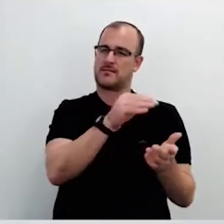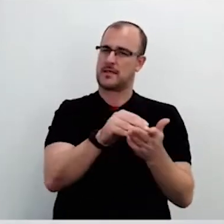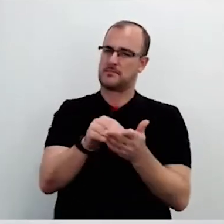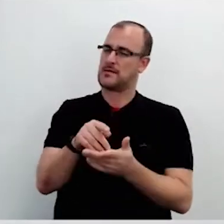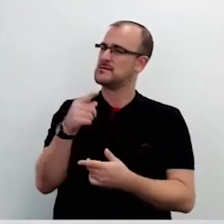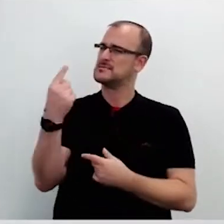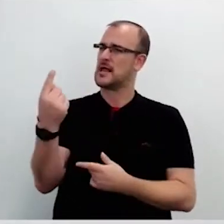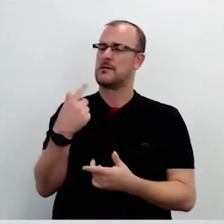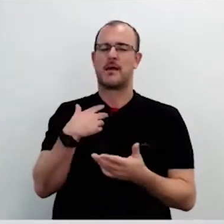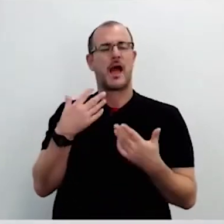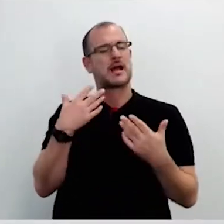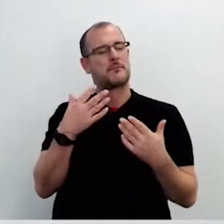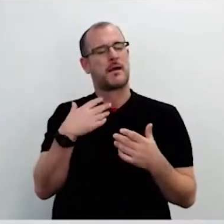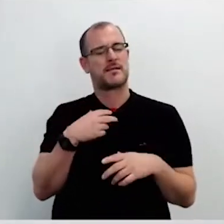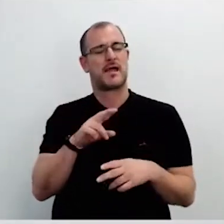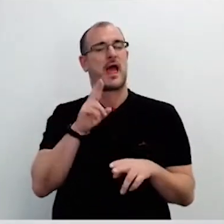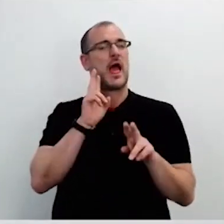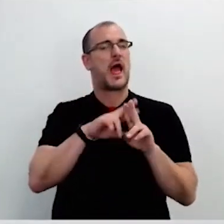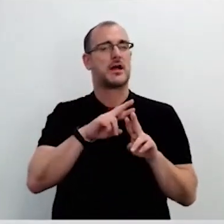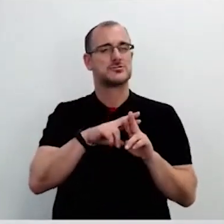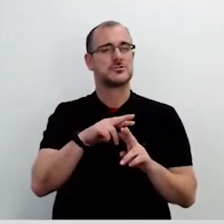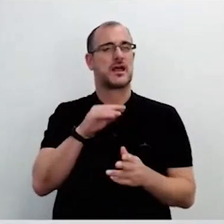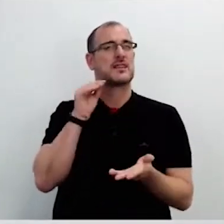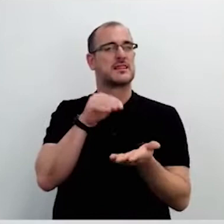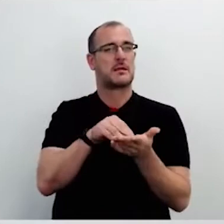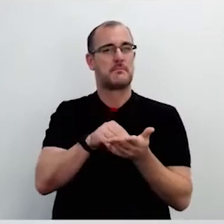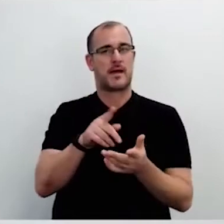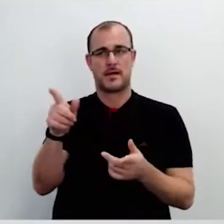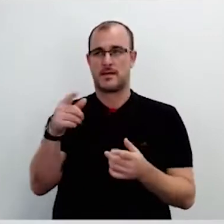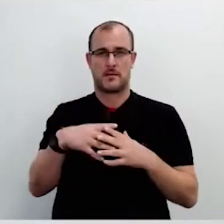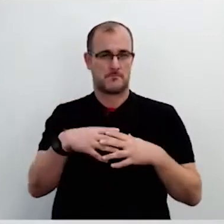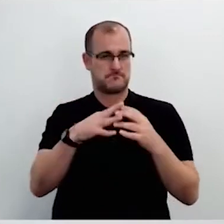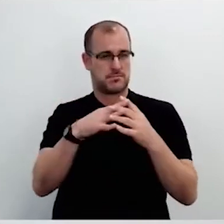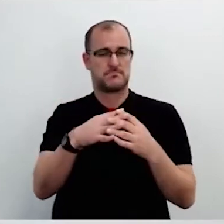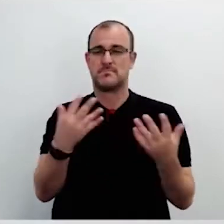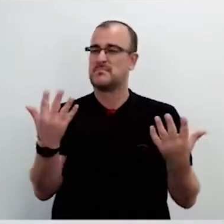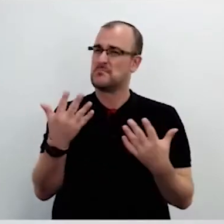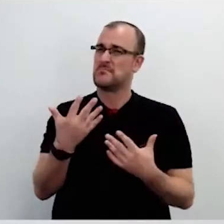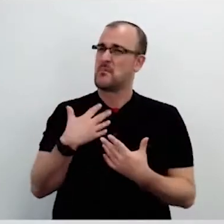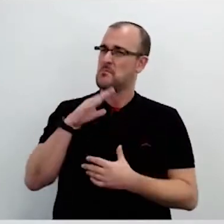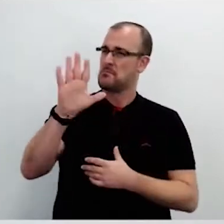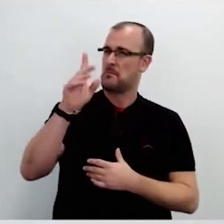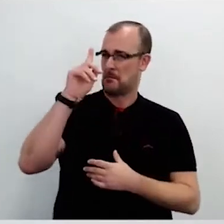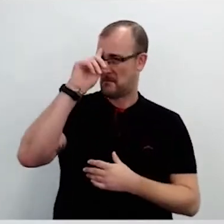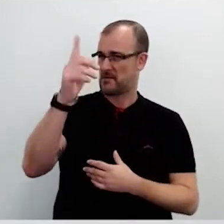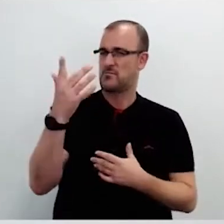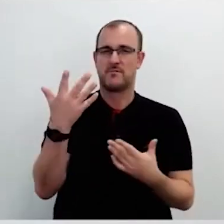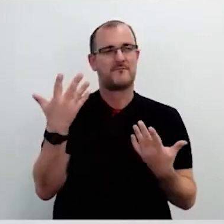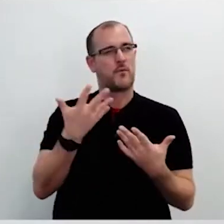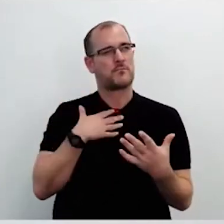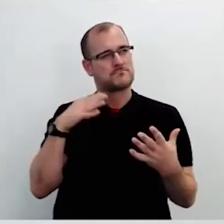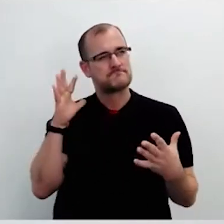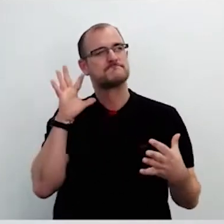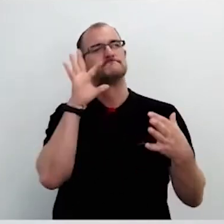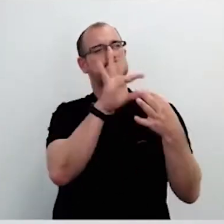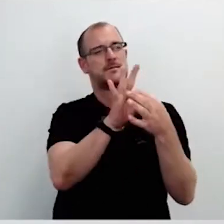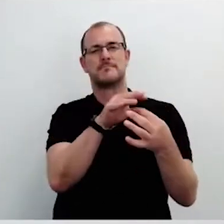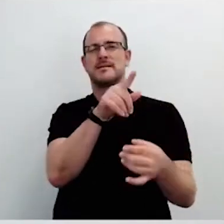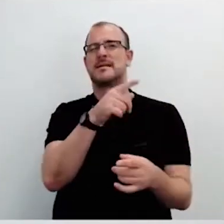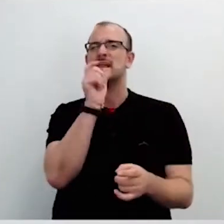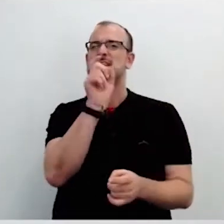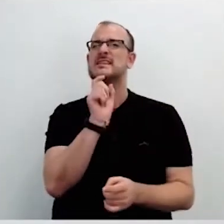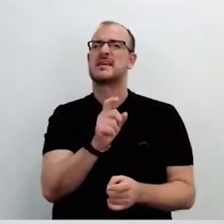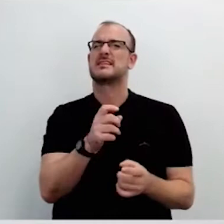Kampagne #dabei ins Leben gerufen. Wo genau sollte man denn aus Ihrer Sicht ansetzen, um der digitalen